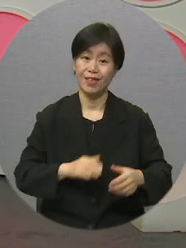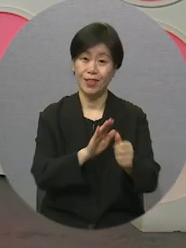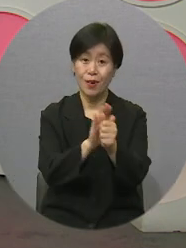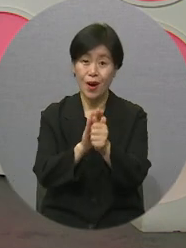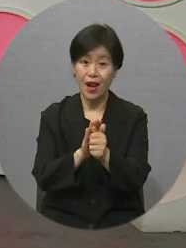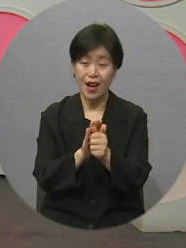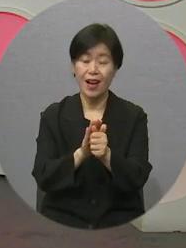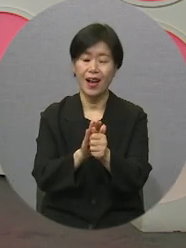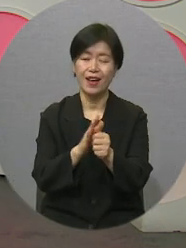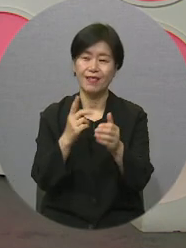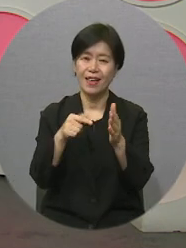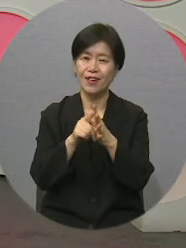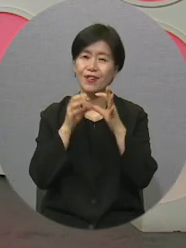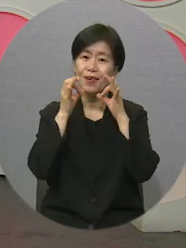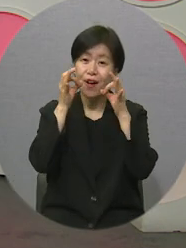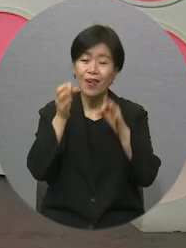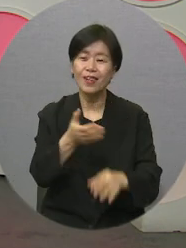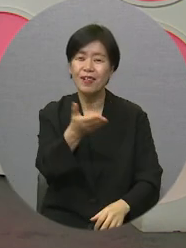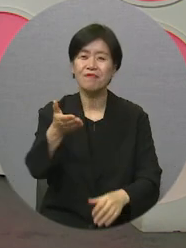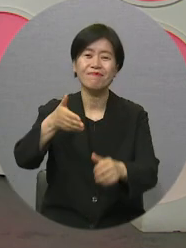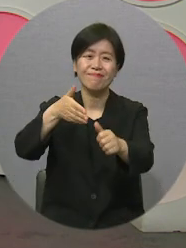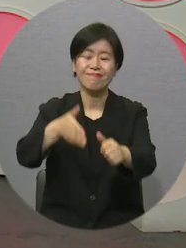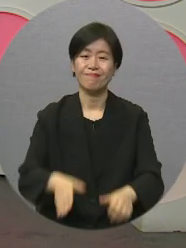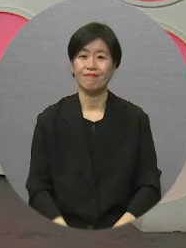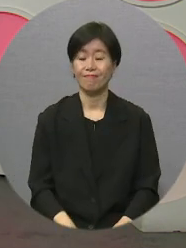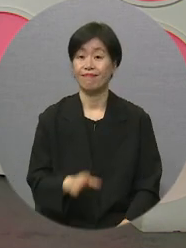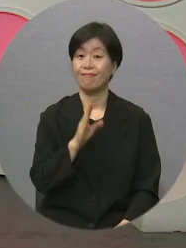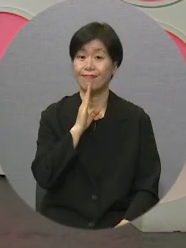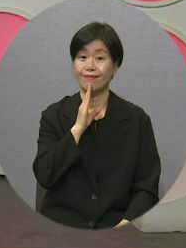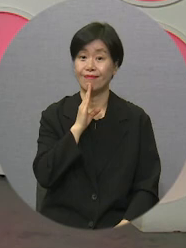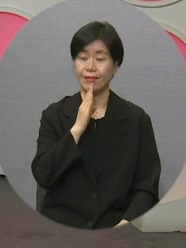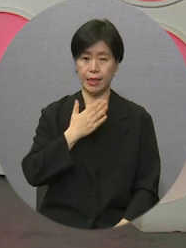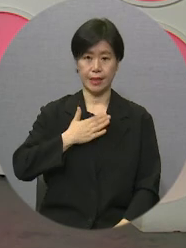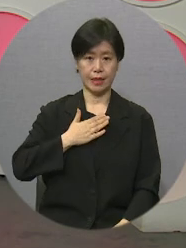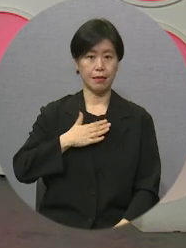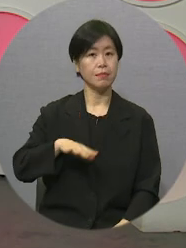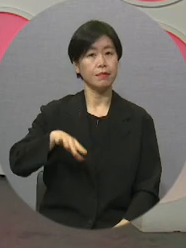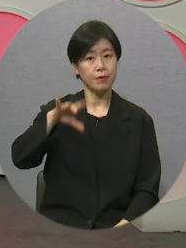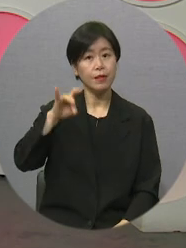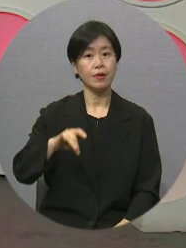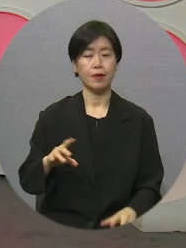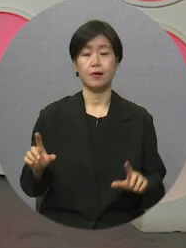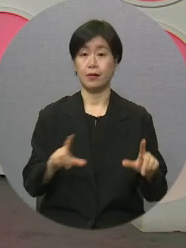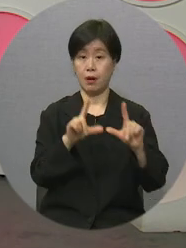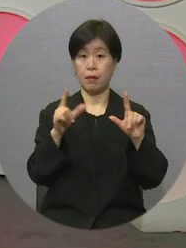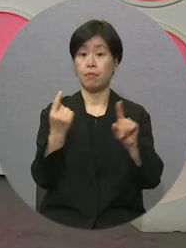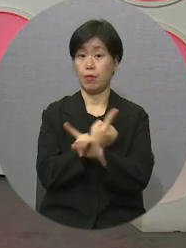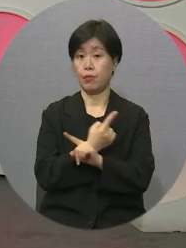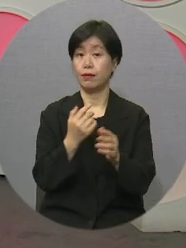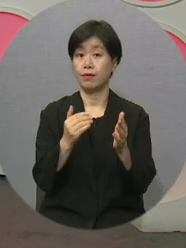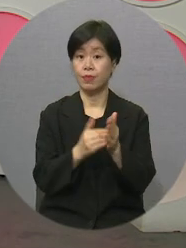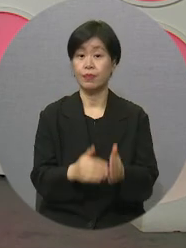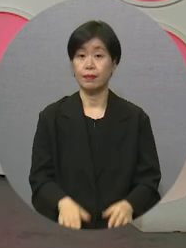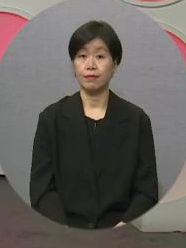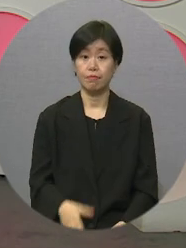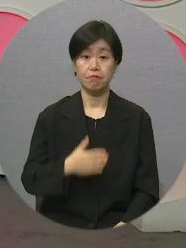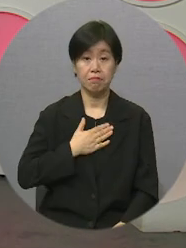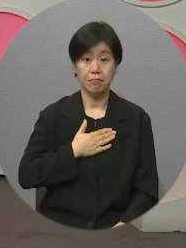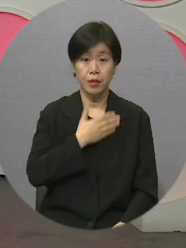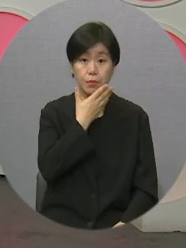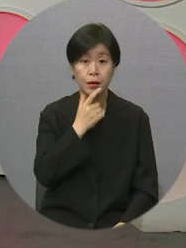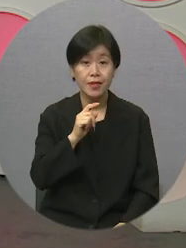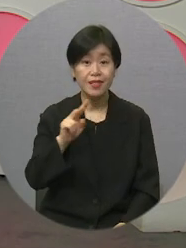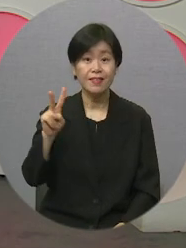시청자 여러분들이 되면 좋겠습니다. 아 그럼요. 네. 일단 이 준호부터 이 삶이 바뀌었잖아요. 복지TV